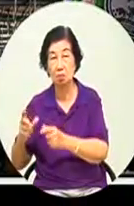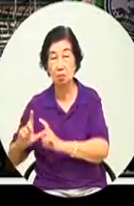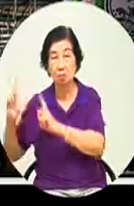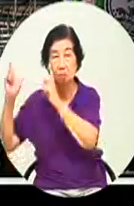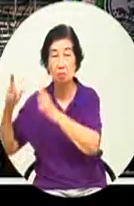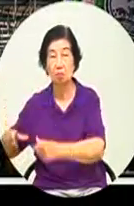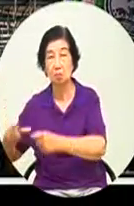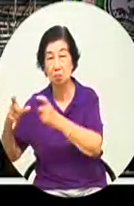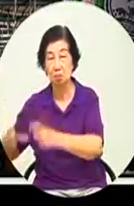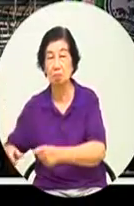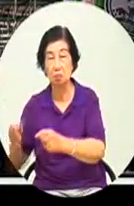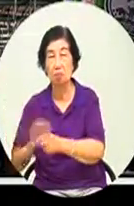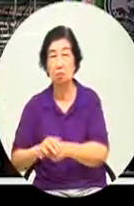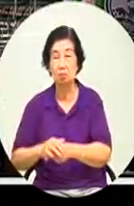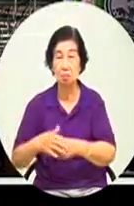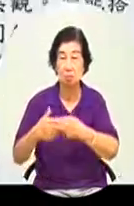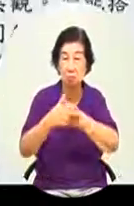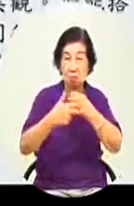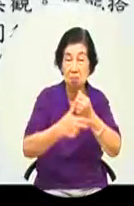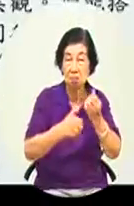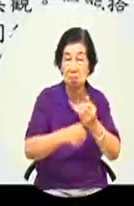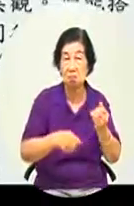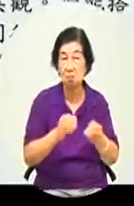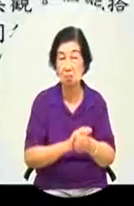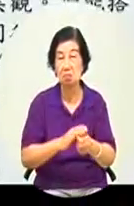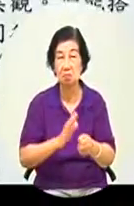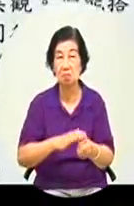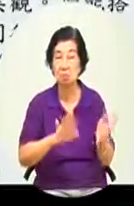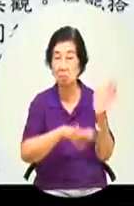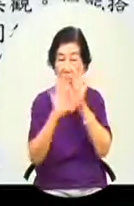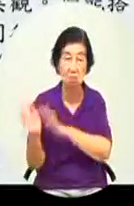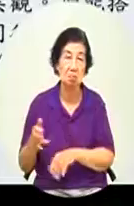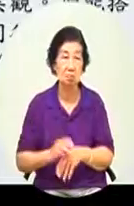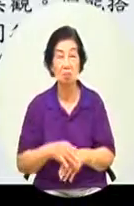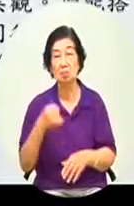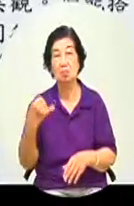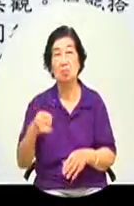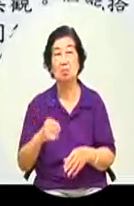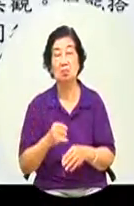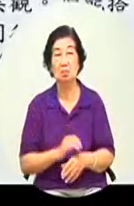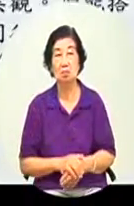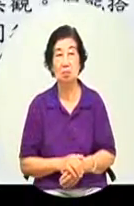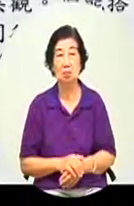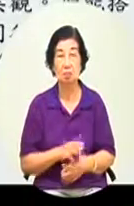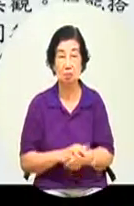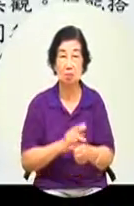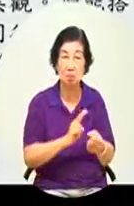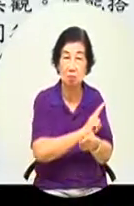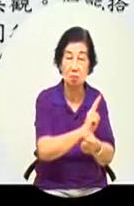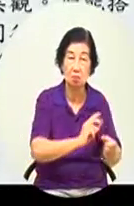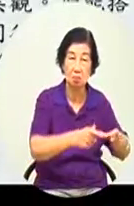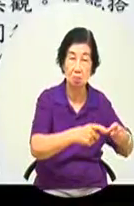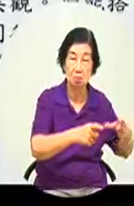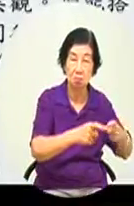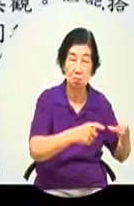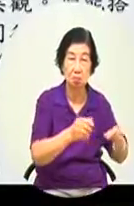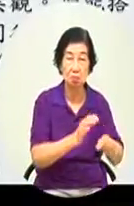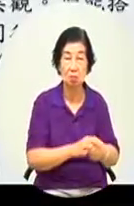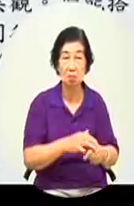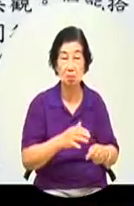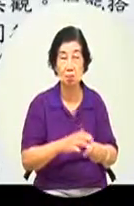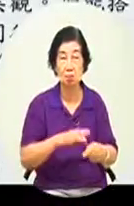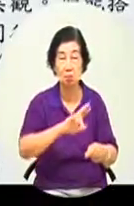卫生条件种种都是不好，所以伫遮林门是一个足好的一个天然的环境这有一个中文